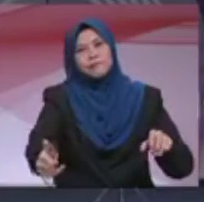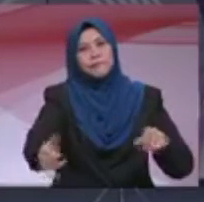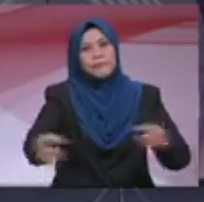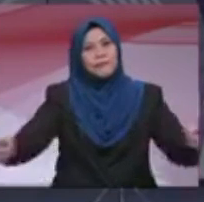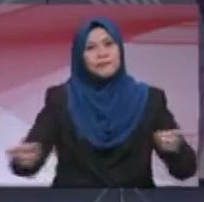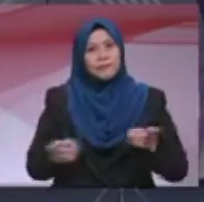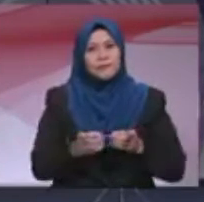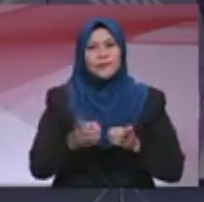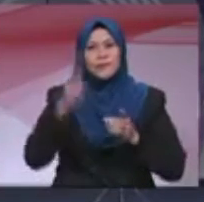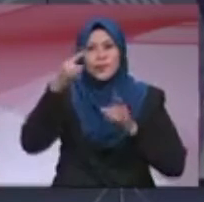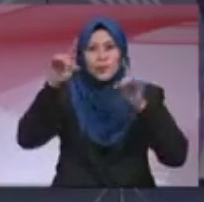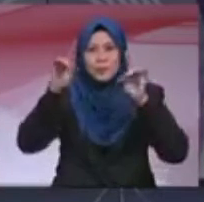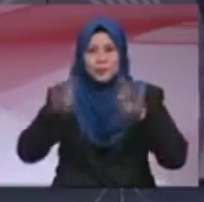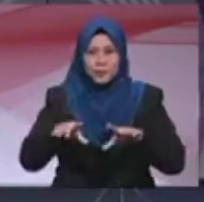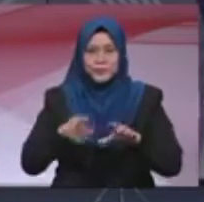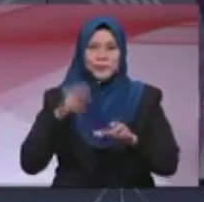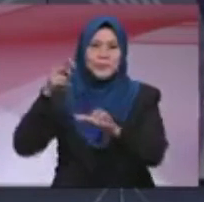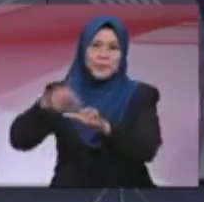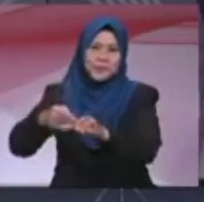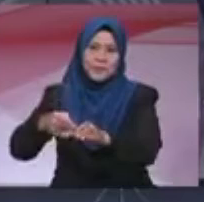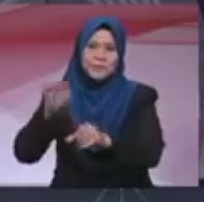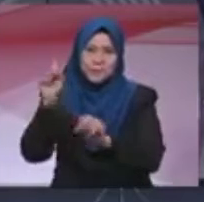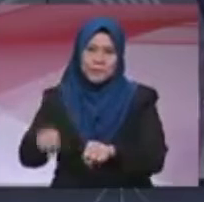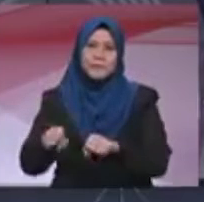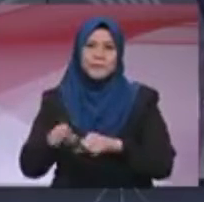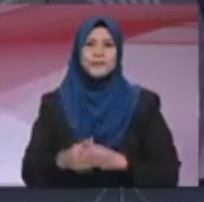untuk menduduki pentaksiran tersebut.